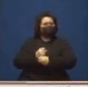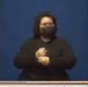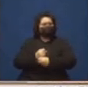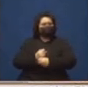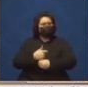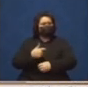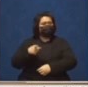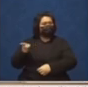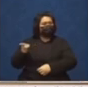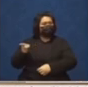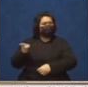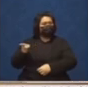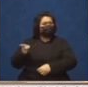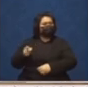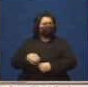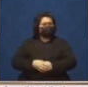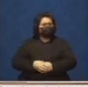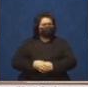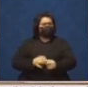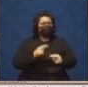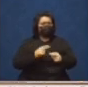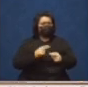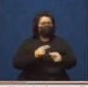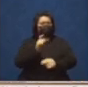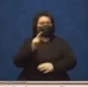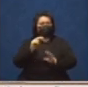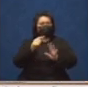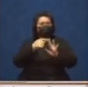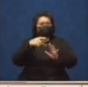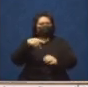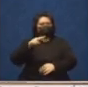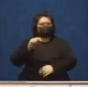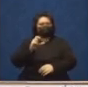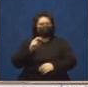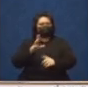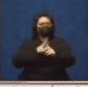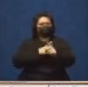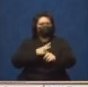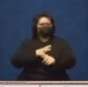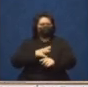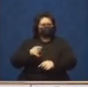นายกท่านอนุพงศ์ก็ไม่ได้เกี่ยวข้องคุณก็เอาผมไปเกี่ยวข้อง